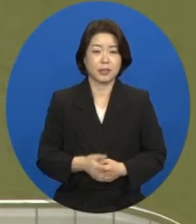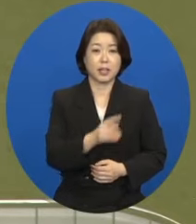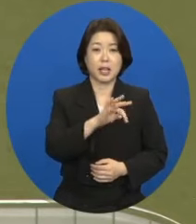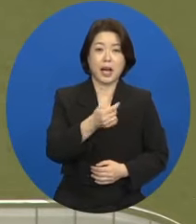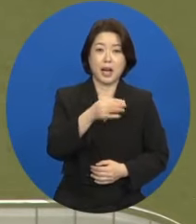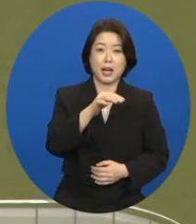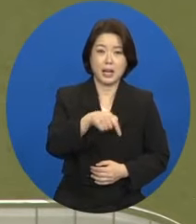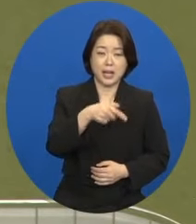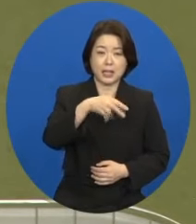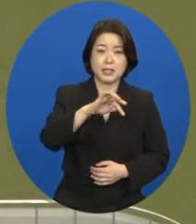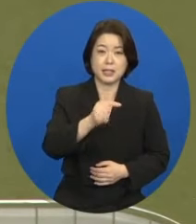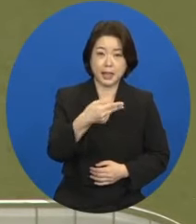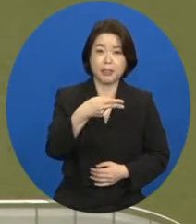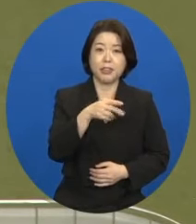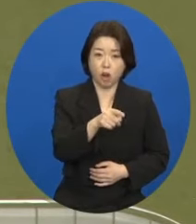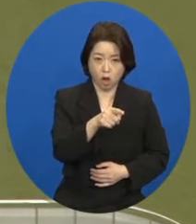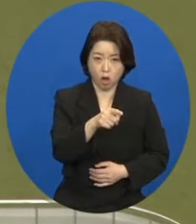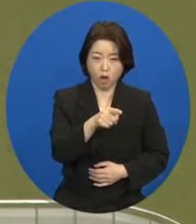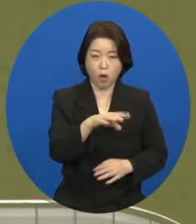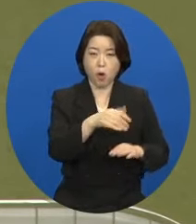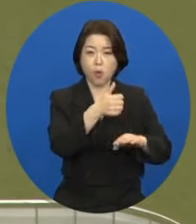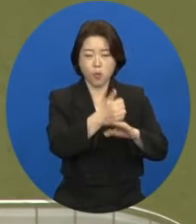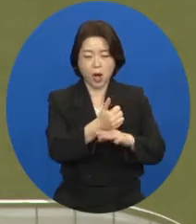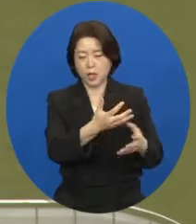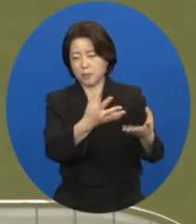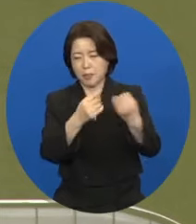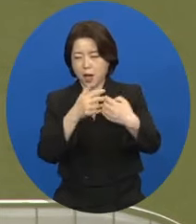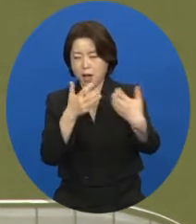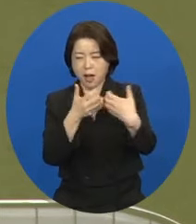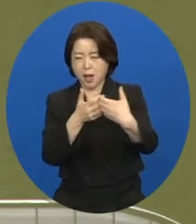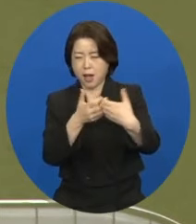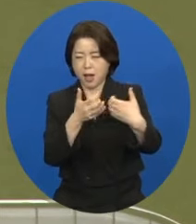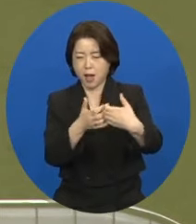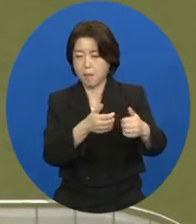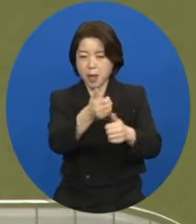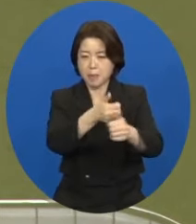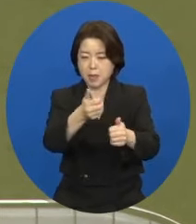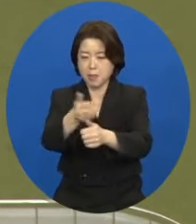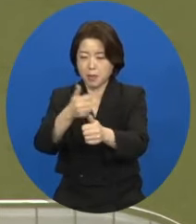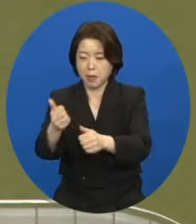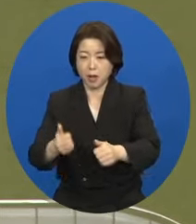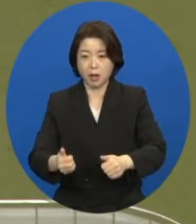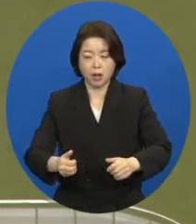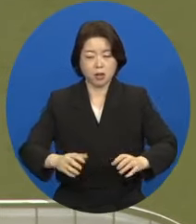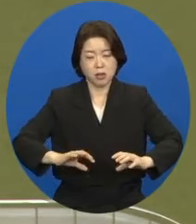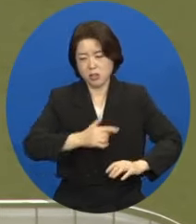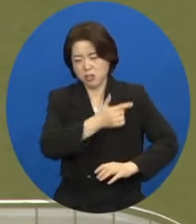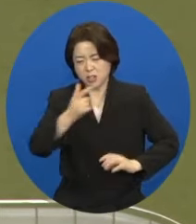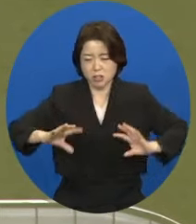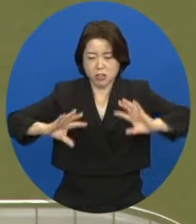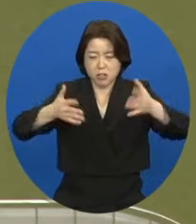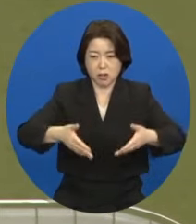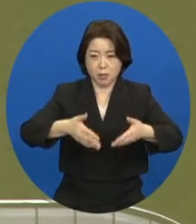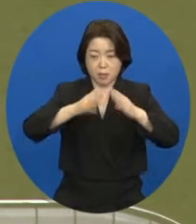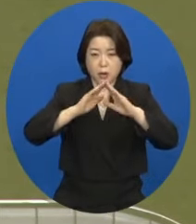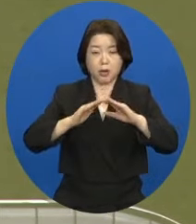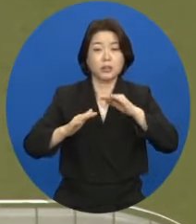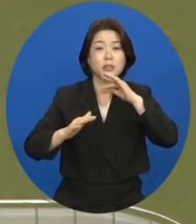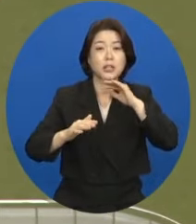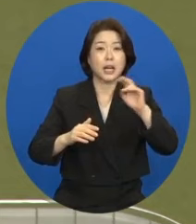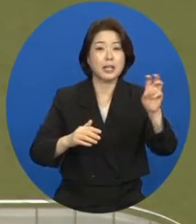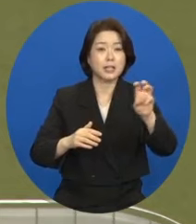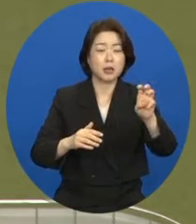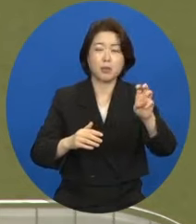알렉산더 대왕이 숱한 전쟁에서 이기고 이겨서 제국을 세웠습니다. 30대